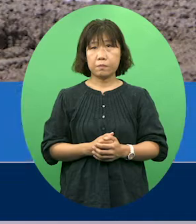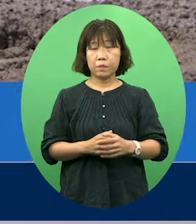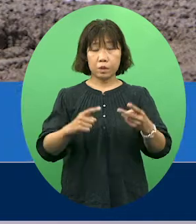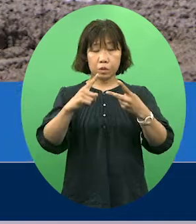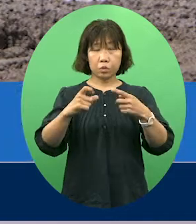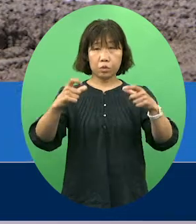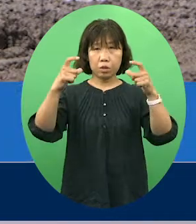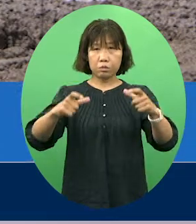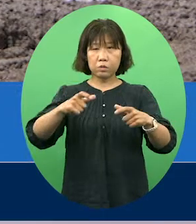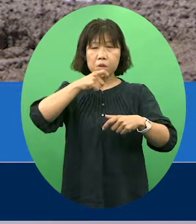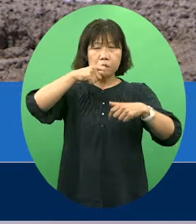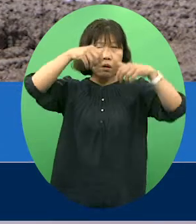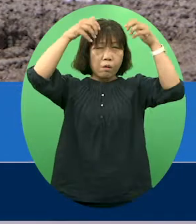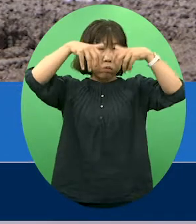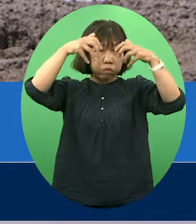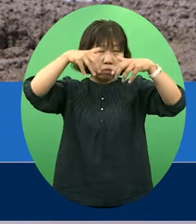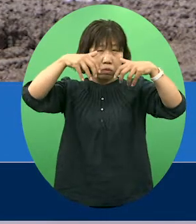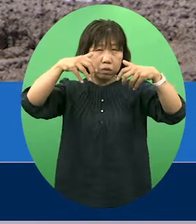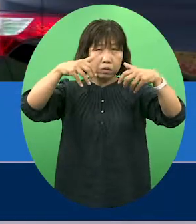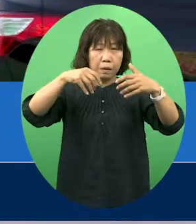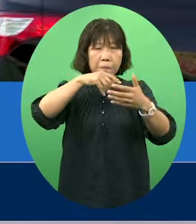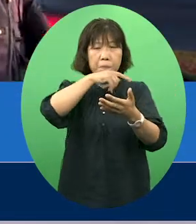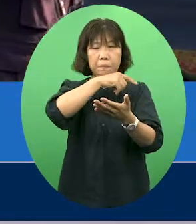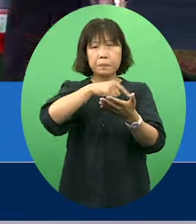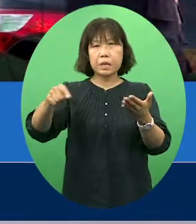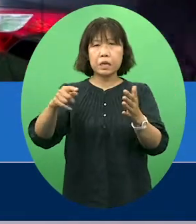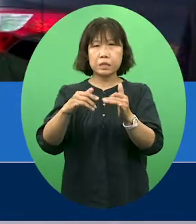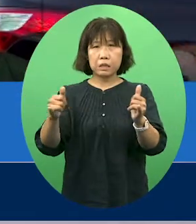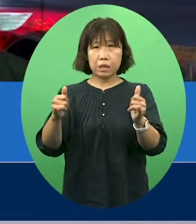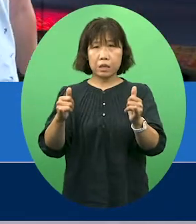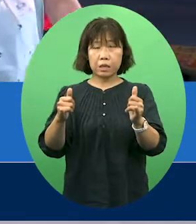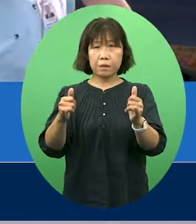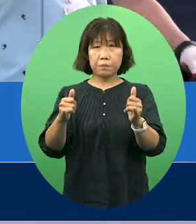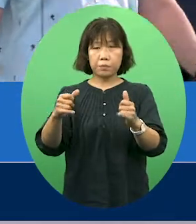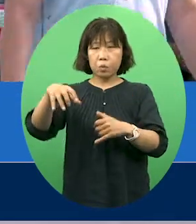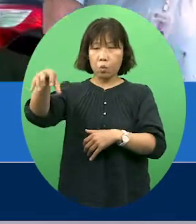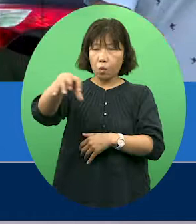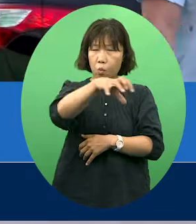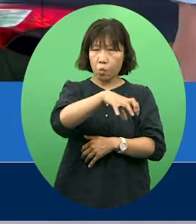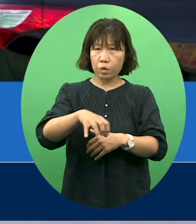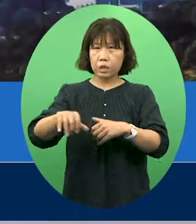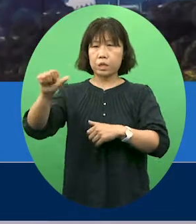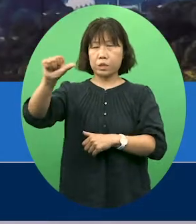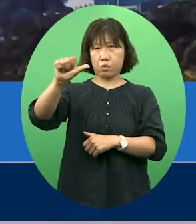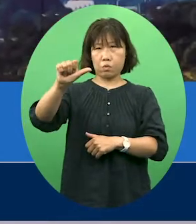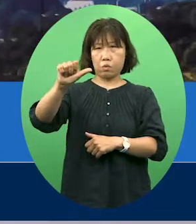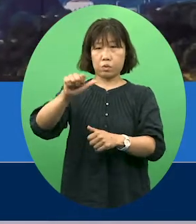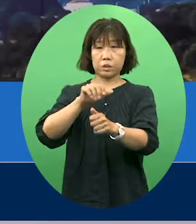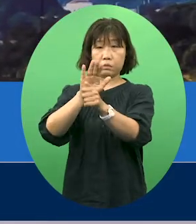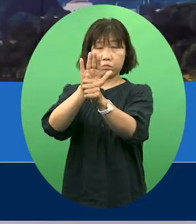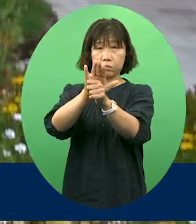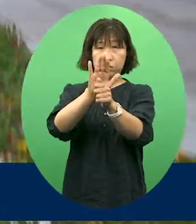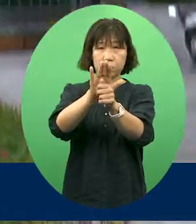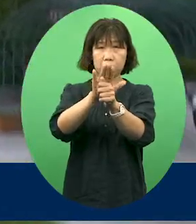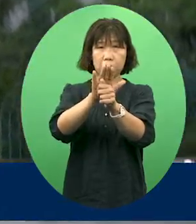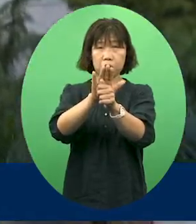동대문구는 수해로 어려움을 겪고 있는 자매 도시의 5곳에 긴급 구호 물품을 전달했습니다